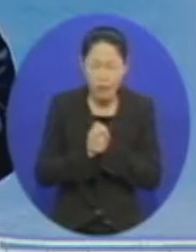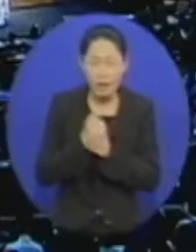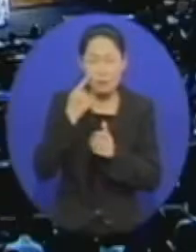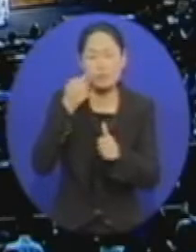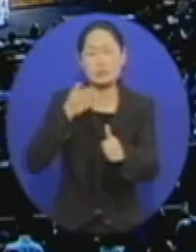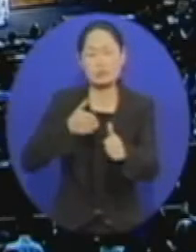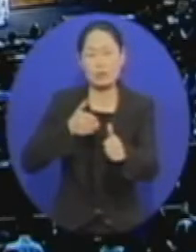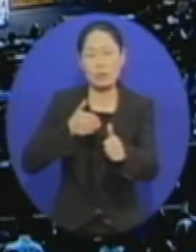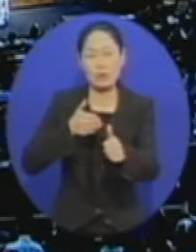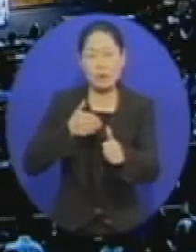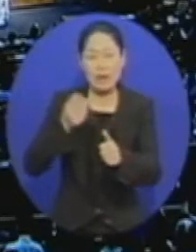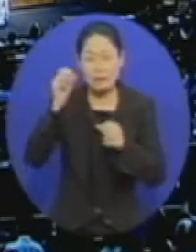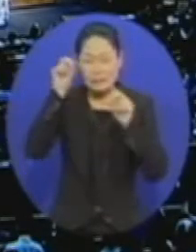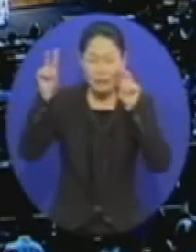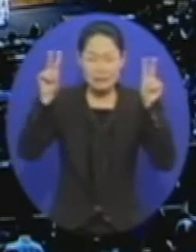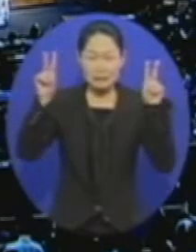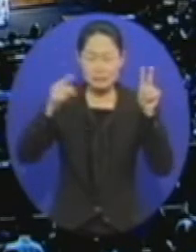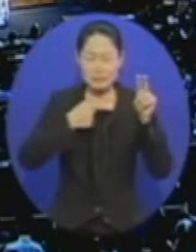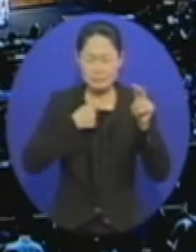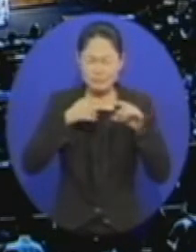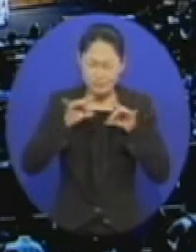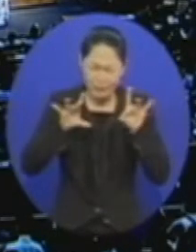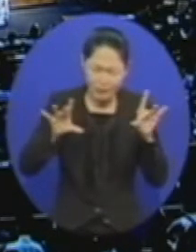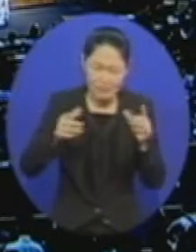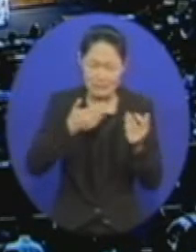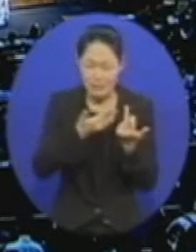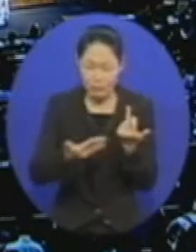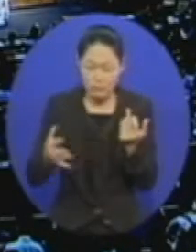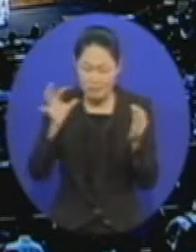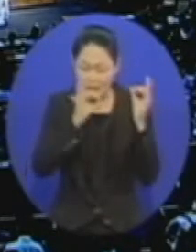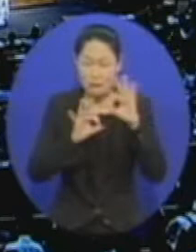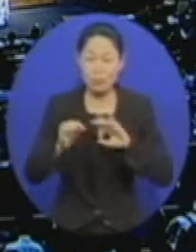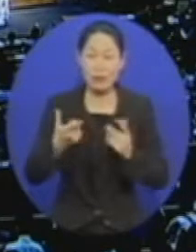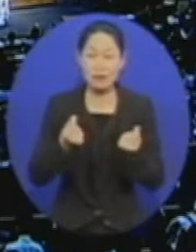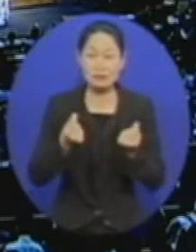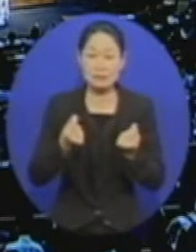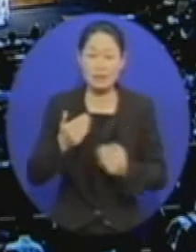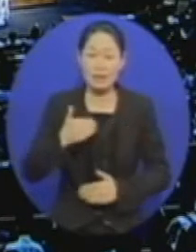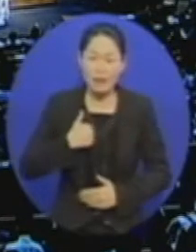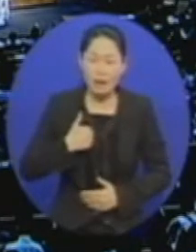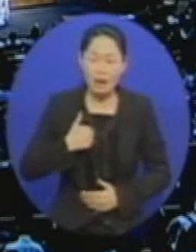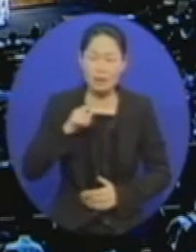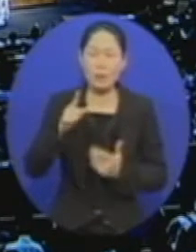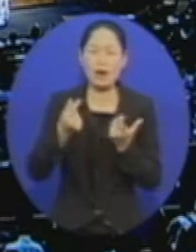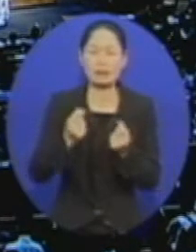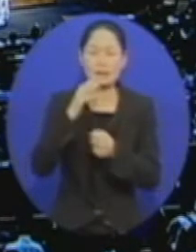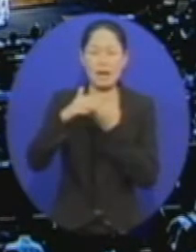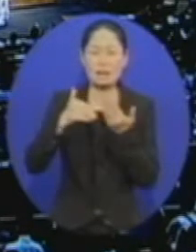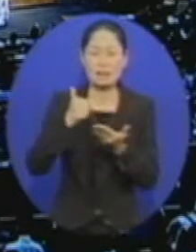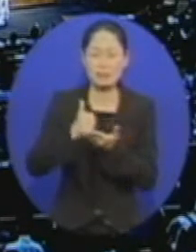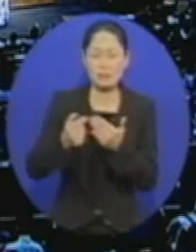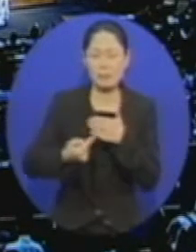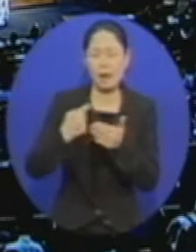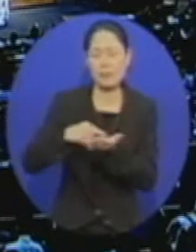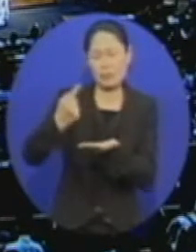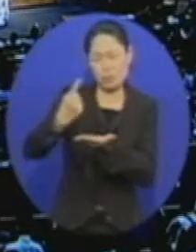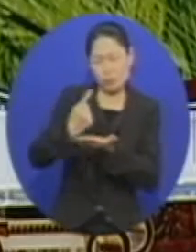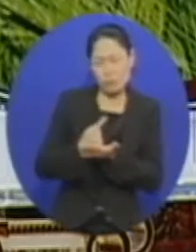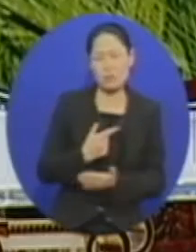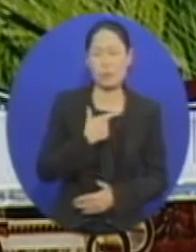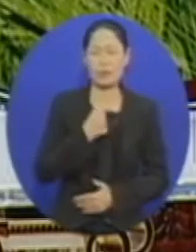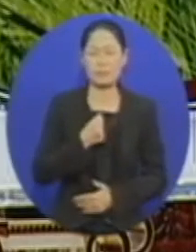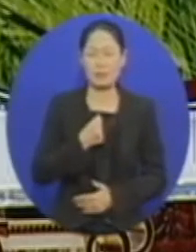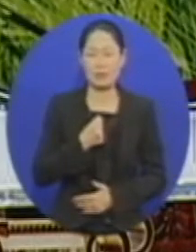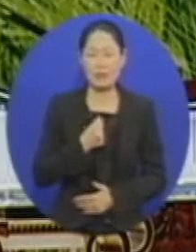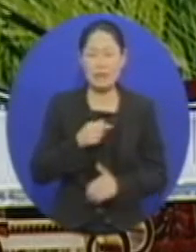사시미 목마른 사슴이 시냇물을 찾듯이 하나님 제가 그렇게 하나님을 제 마음에 모시기를 원합니다